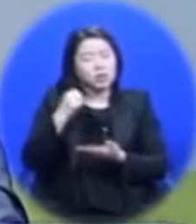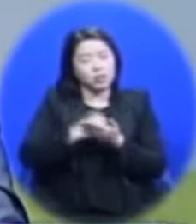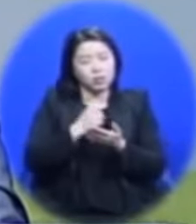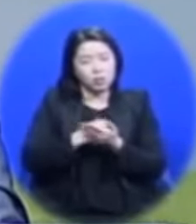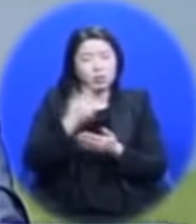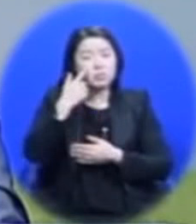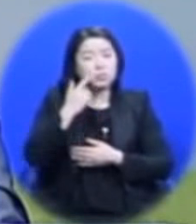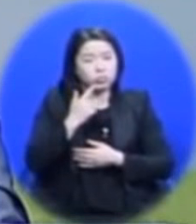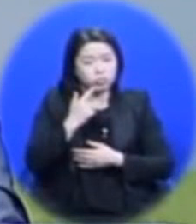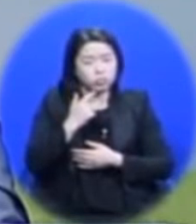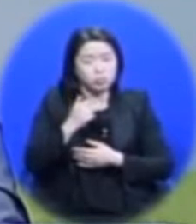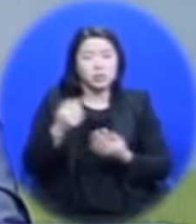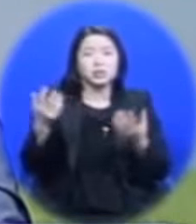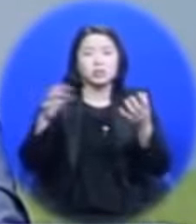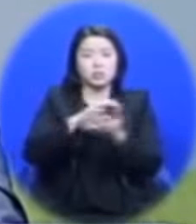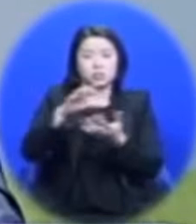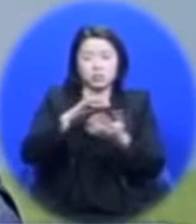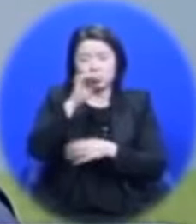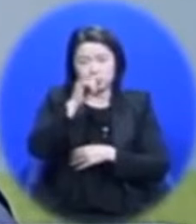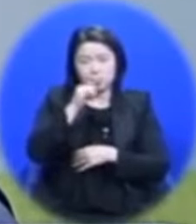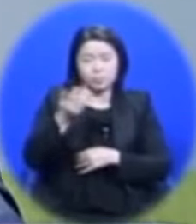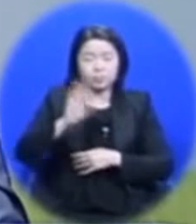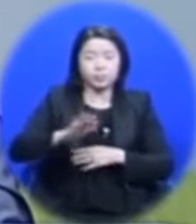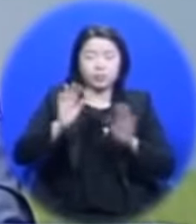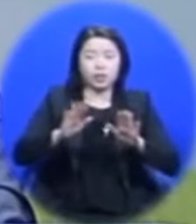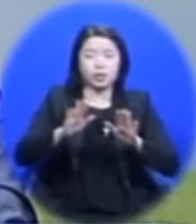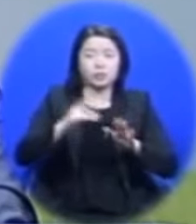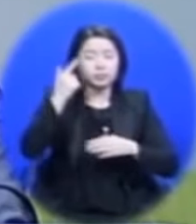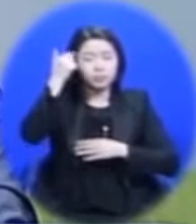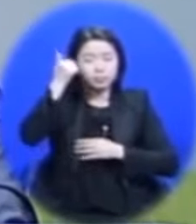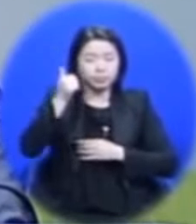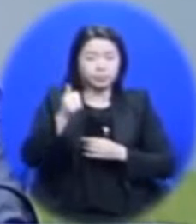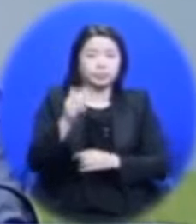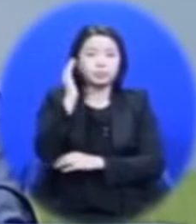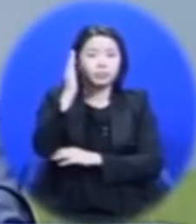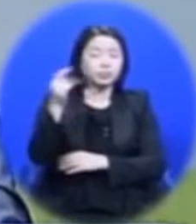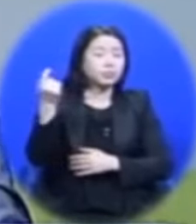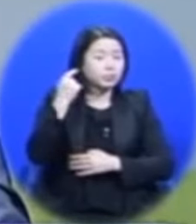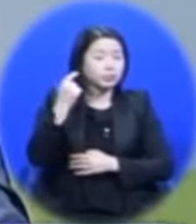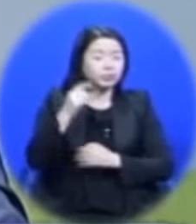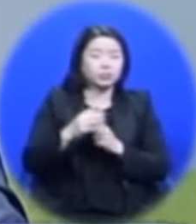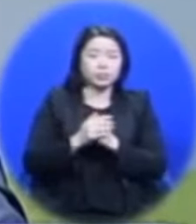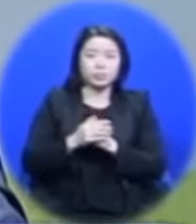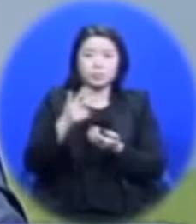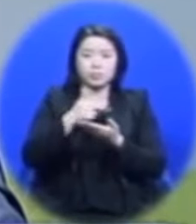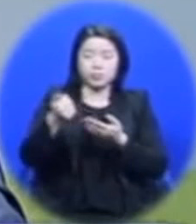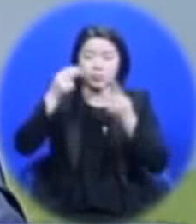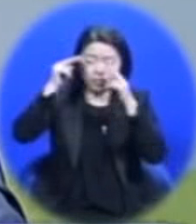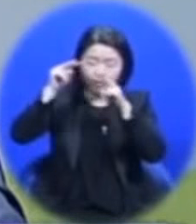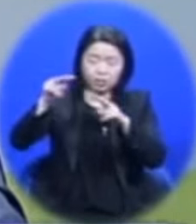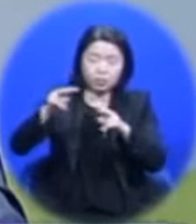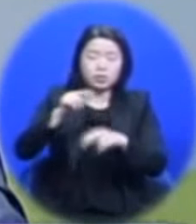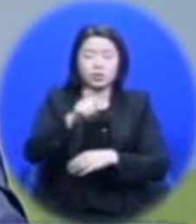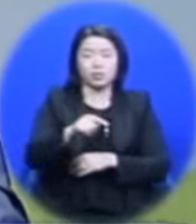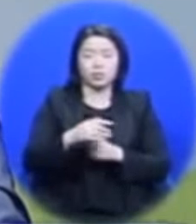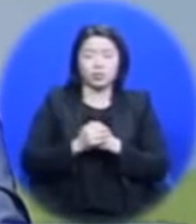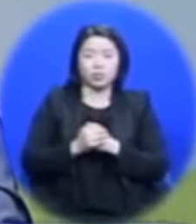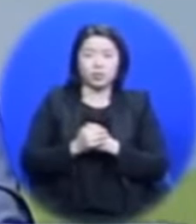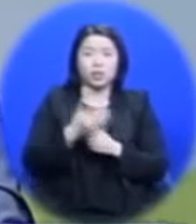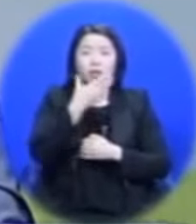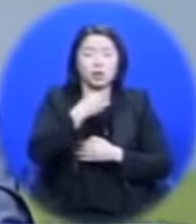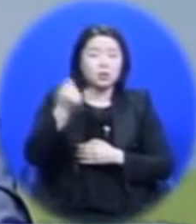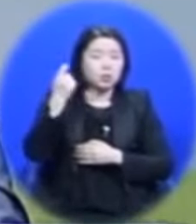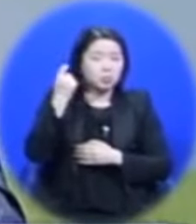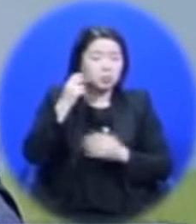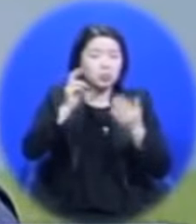부러움이 교차되었습니다. 근데 오늘 목사님 설교를 들었습니다. 주님을 바라보라는 것이었습니다.